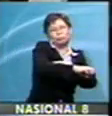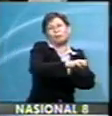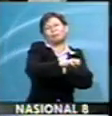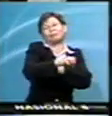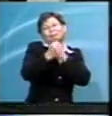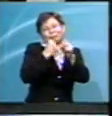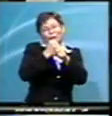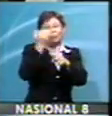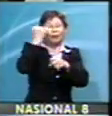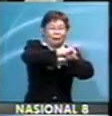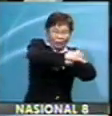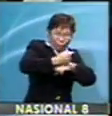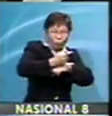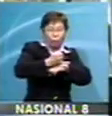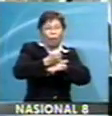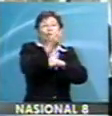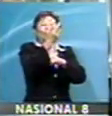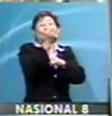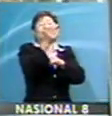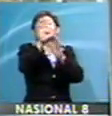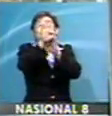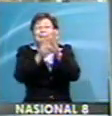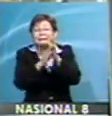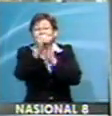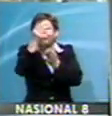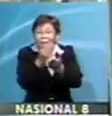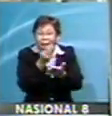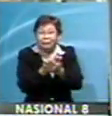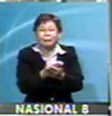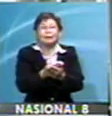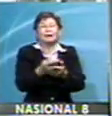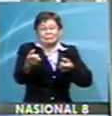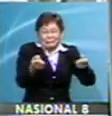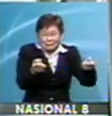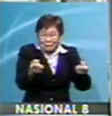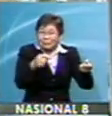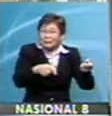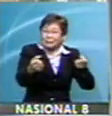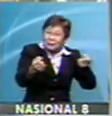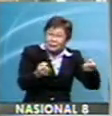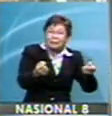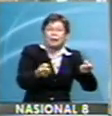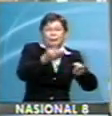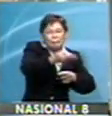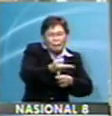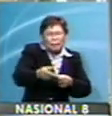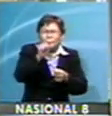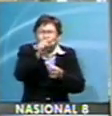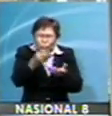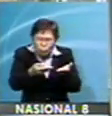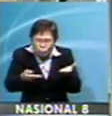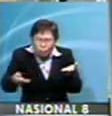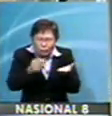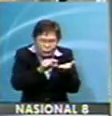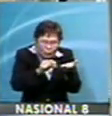ke luar negara import kira-kira 12 bilion dan sektor automotif bukan saja kereta komponen juga ya